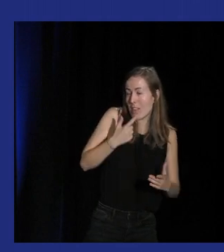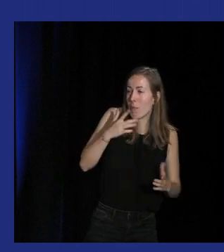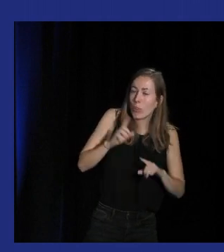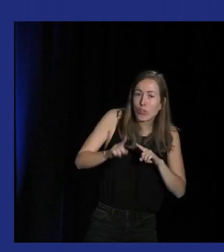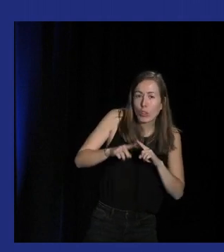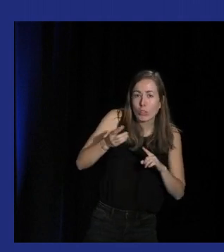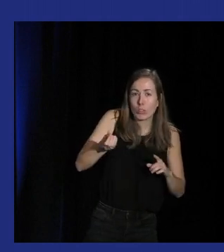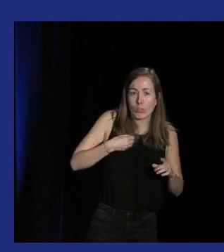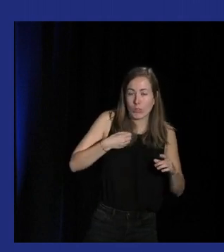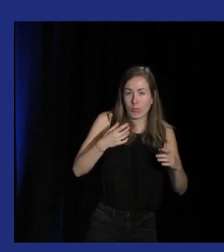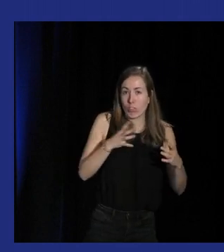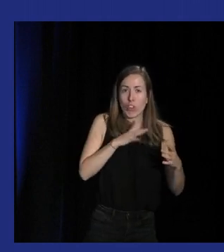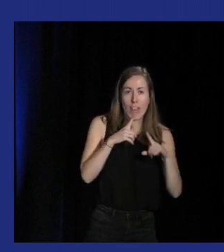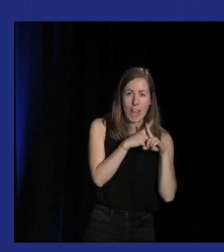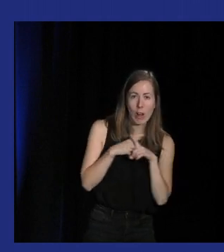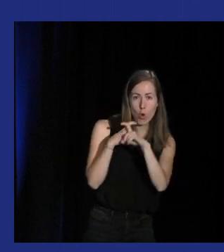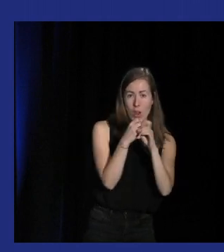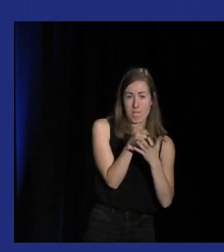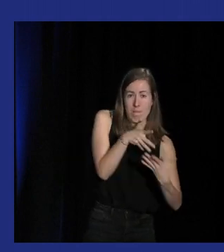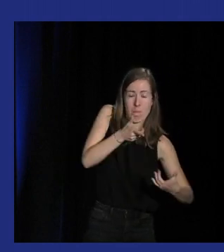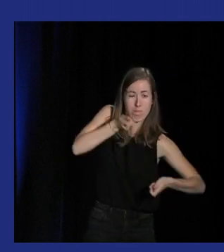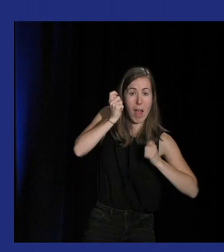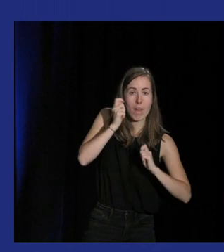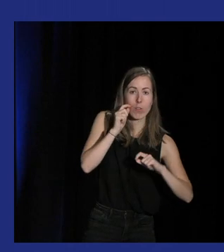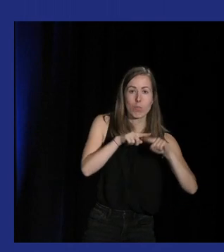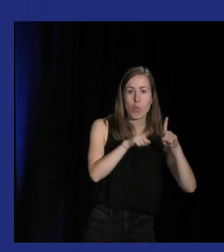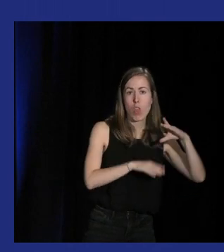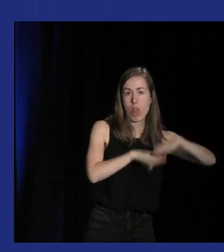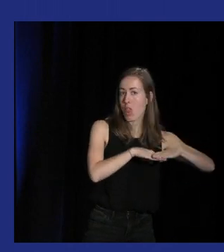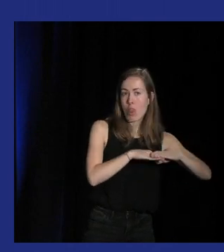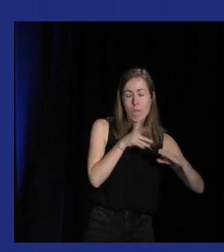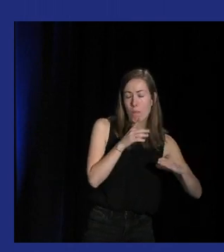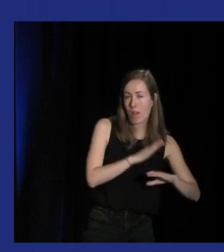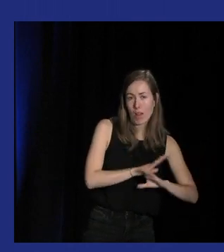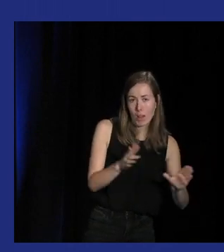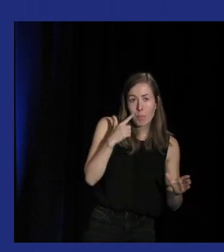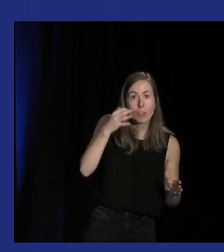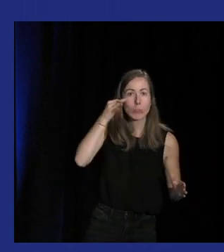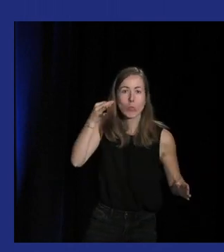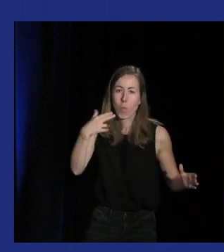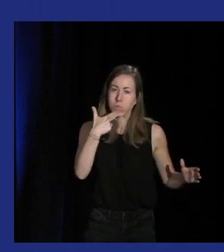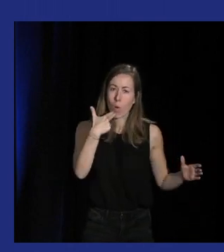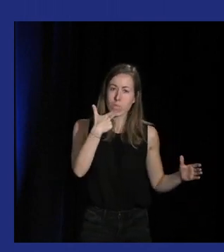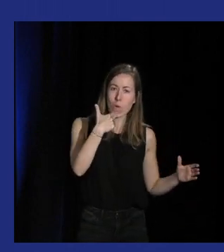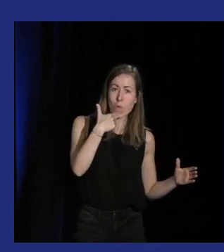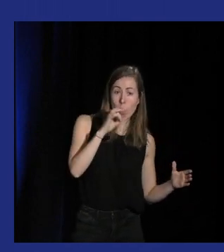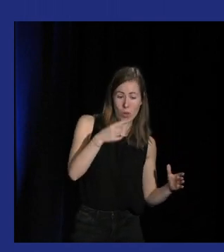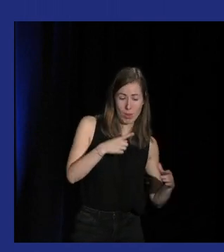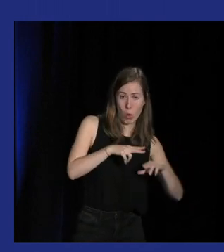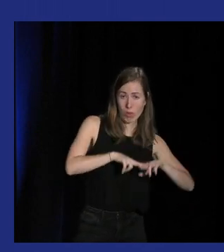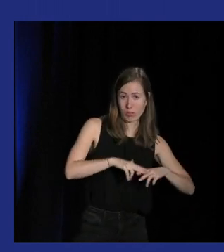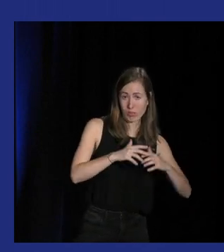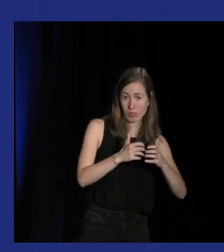coûteux c'est des algorithmes c'est des maths et des fois ça peut faire exploser le budget donc si vous avez un très bon son mais que le je ne tourne plus ben c'est un peu